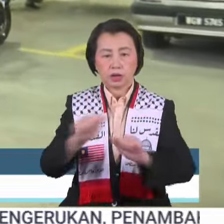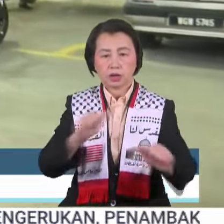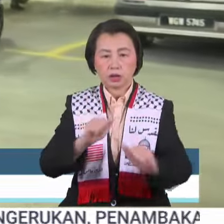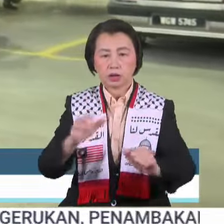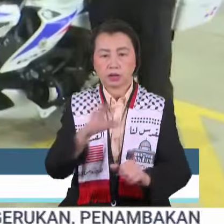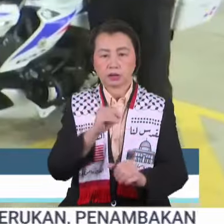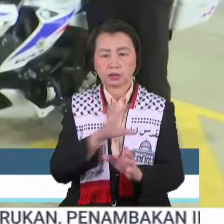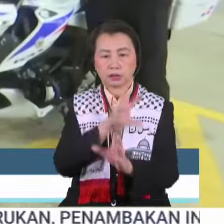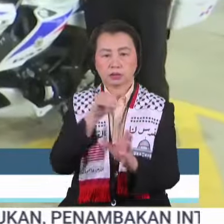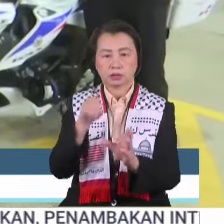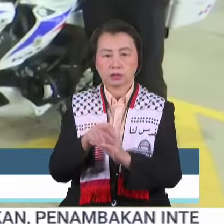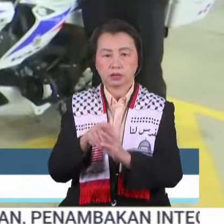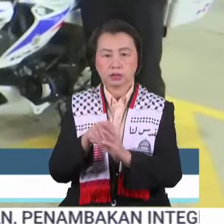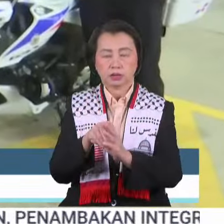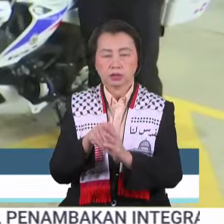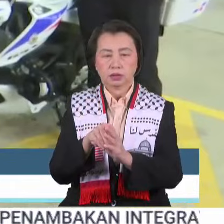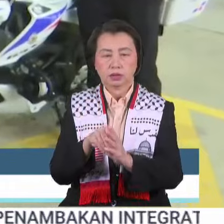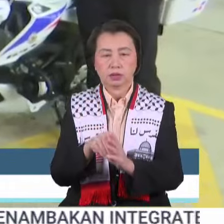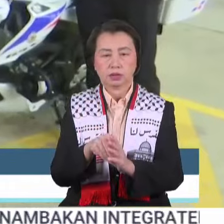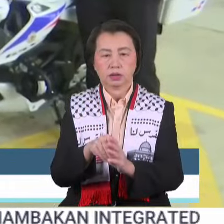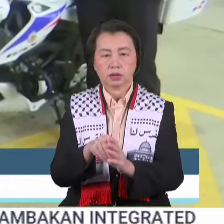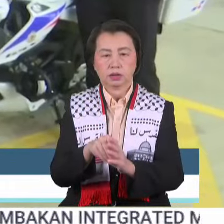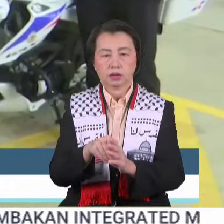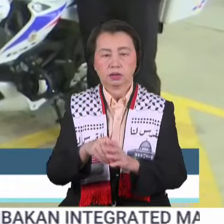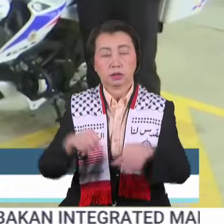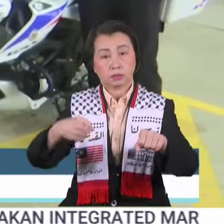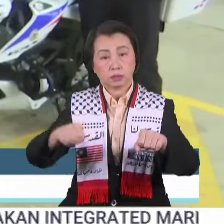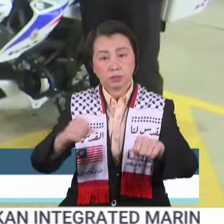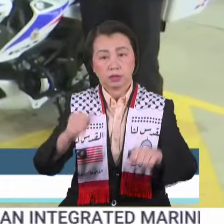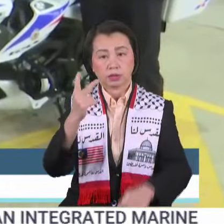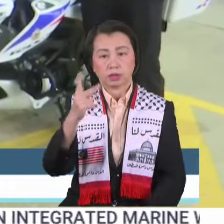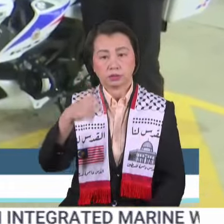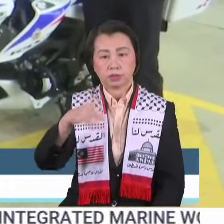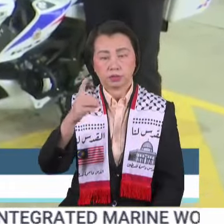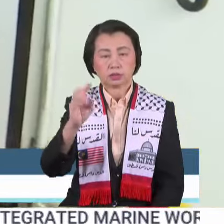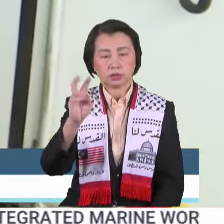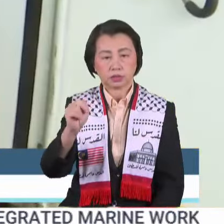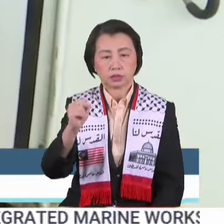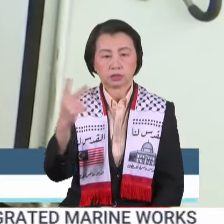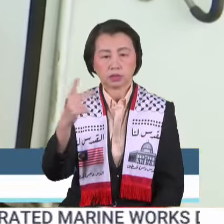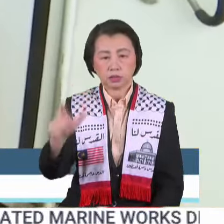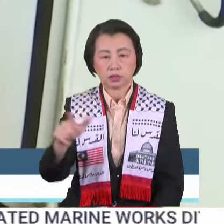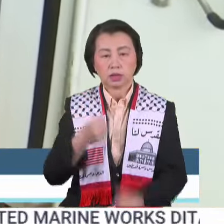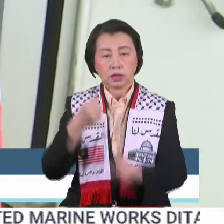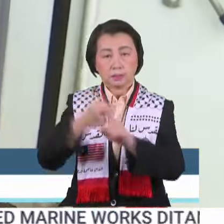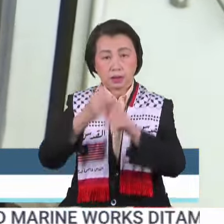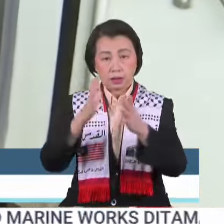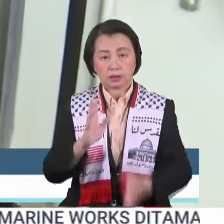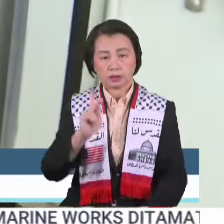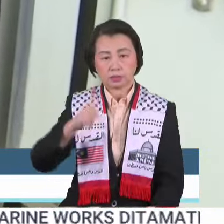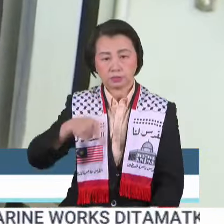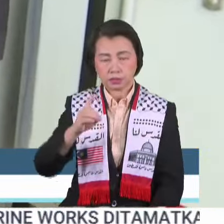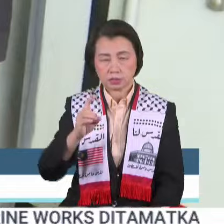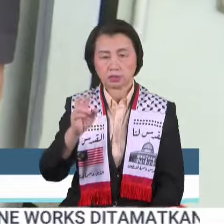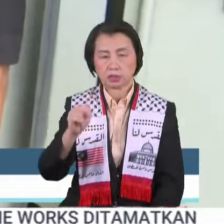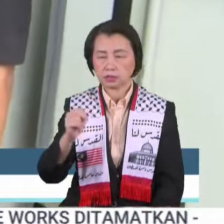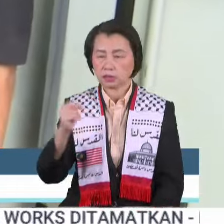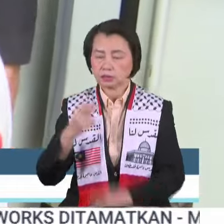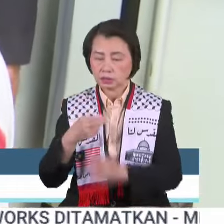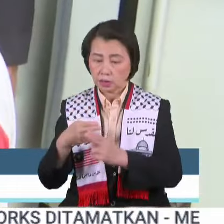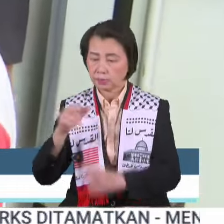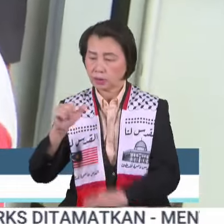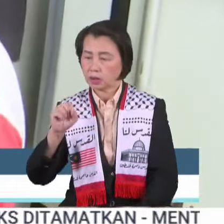serta pelibatan skuad penguasaan bermotosikal KPDN KL. Pengarah KPDN KL Arifin Samsudin